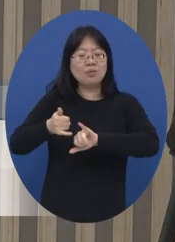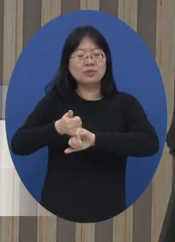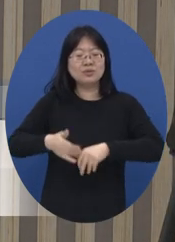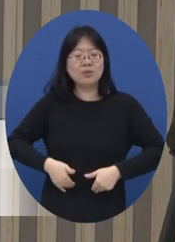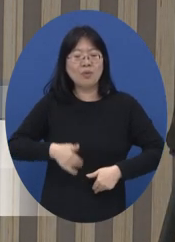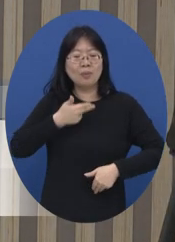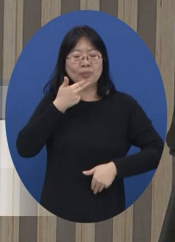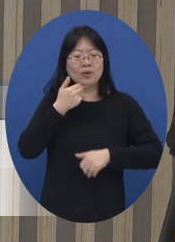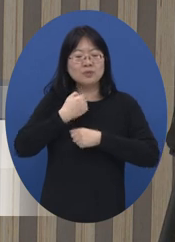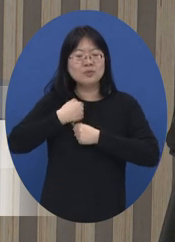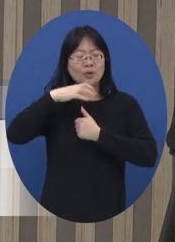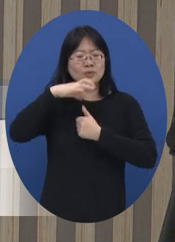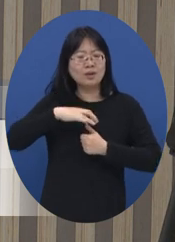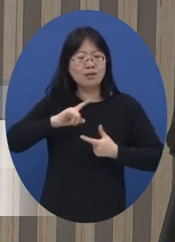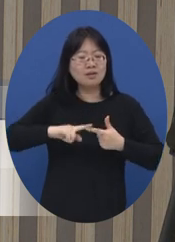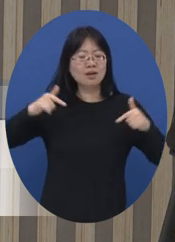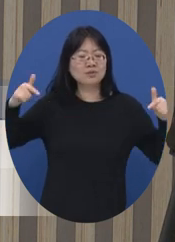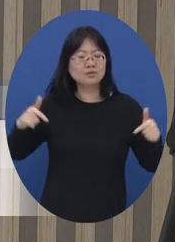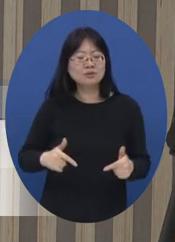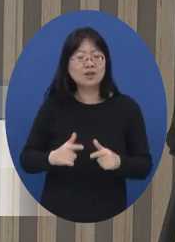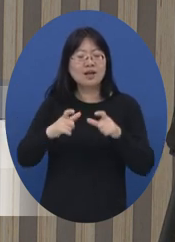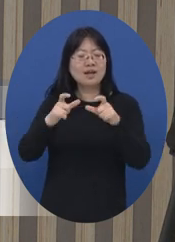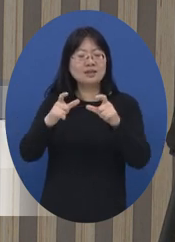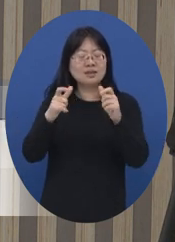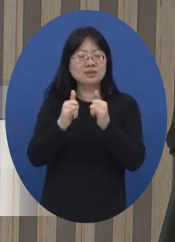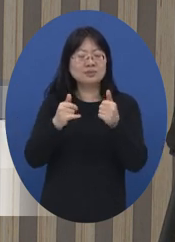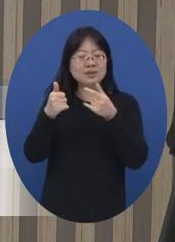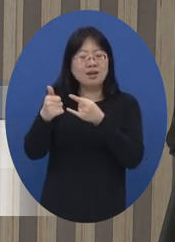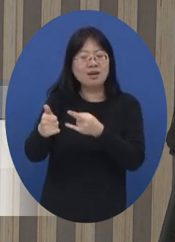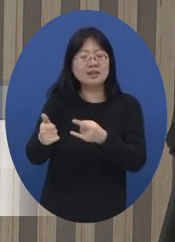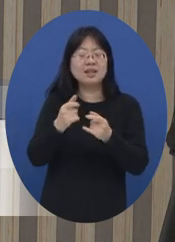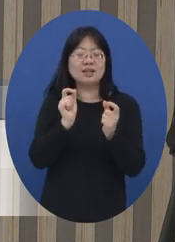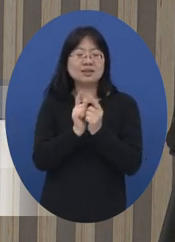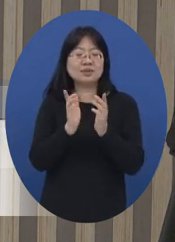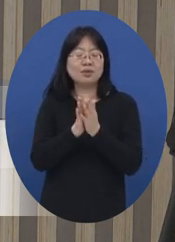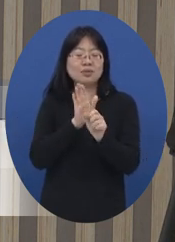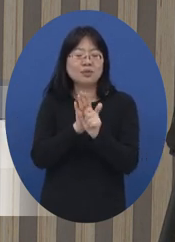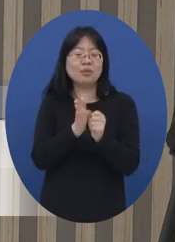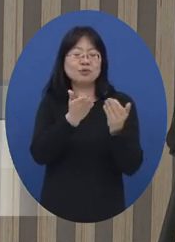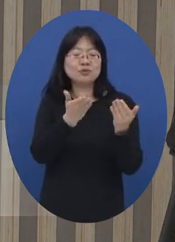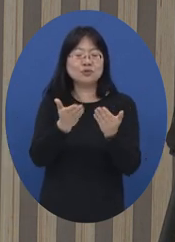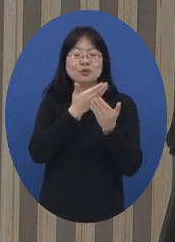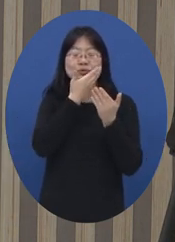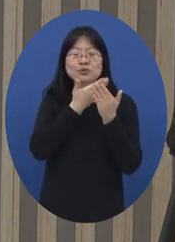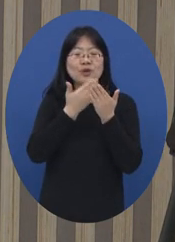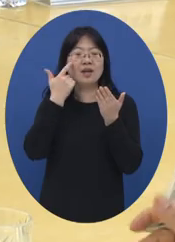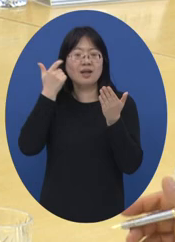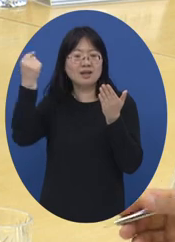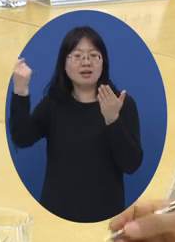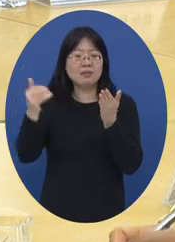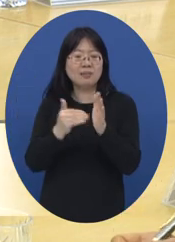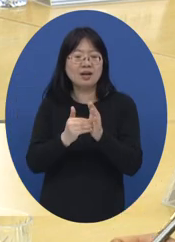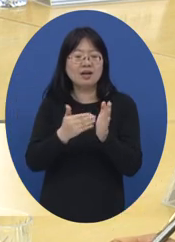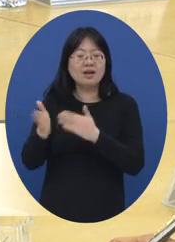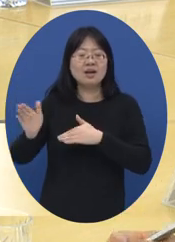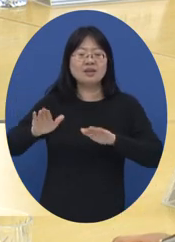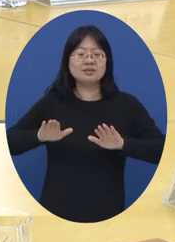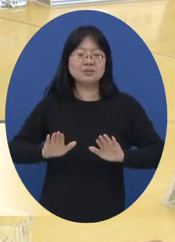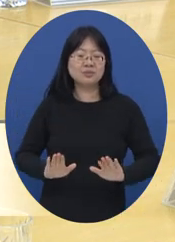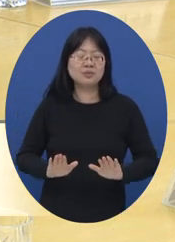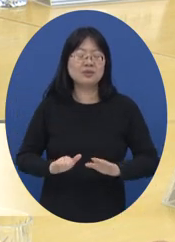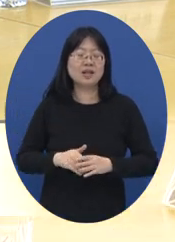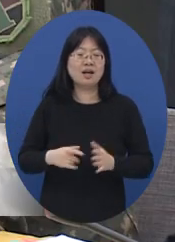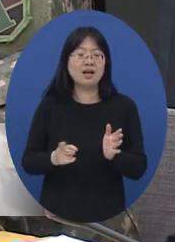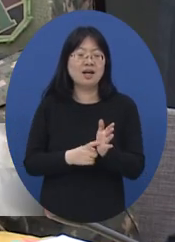않는 군사 규제들은 좀 완화해서 해당 지역 주민들에게 좀 실질적인 혜택을 주는 게 중요하겠다고 생각하고. 또 이재명